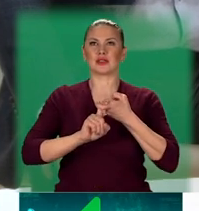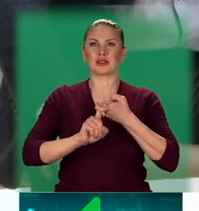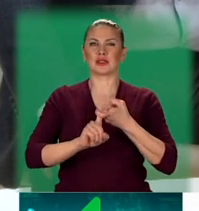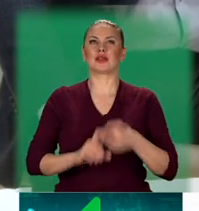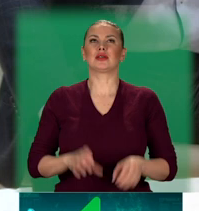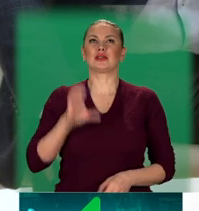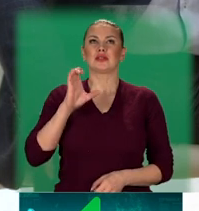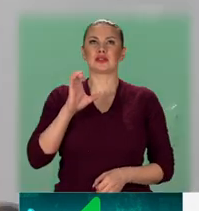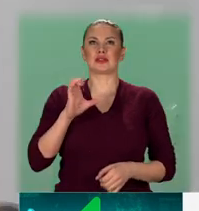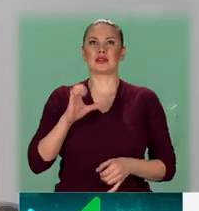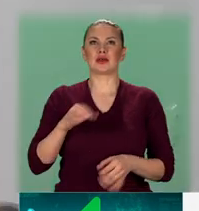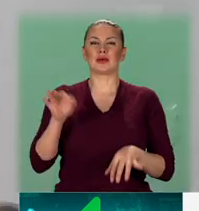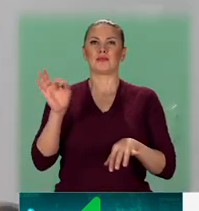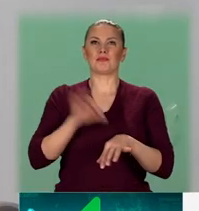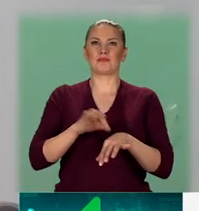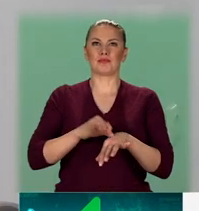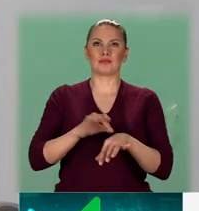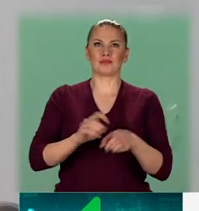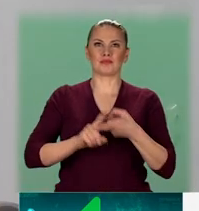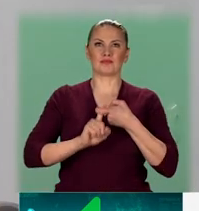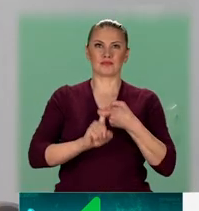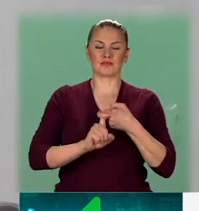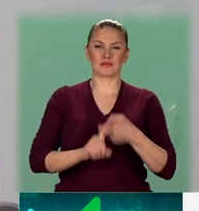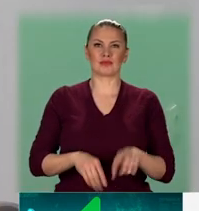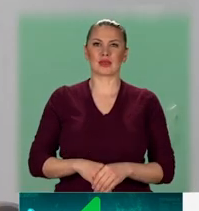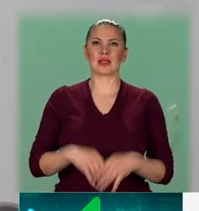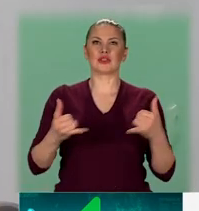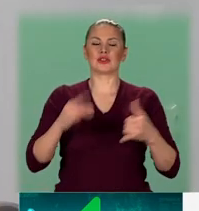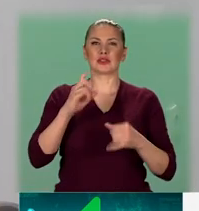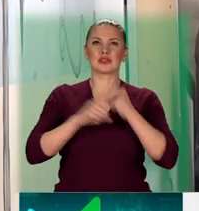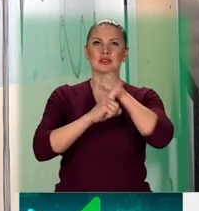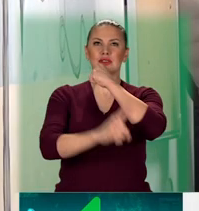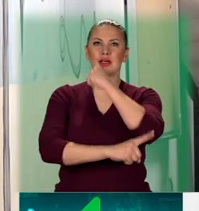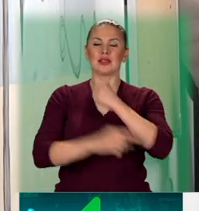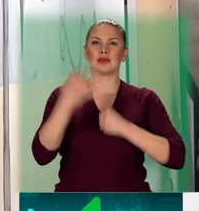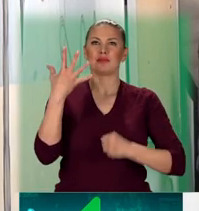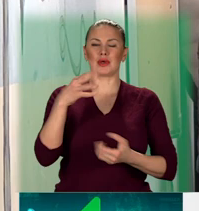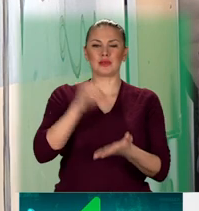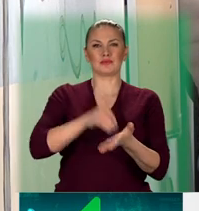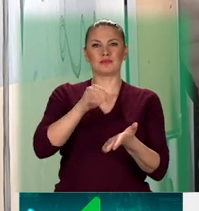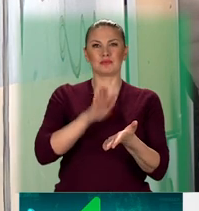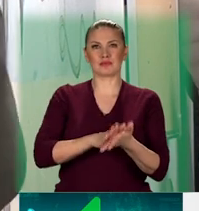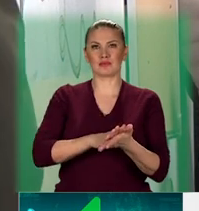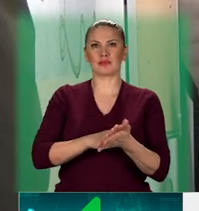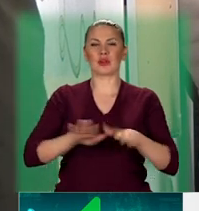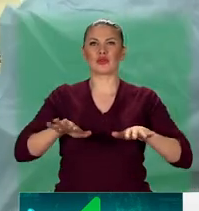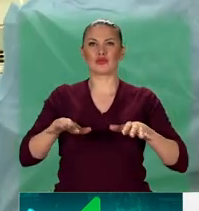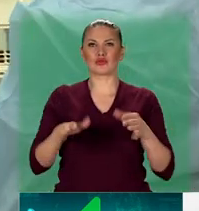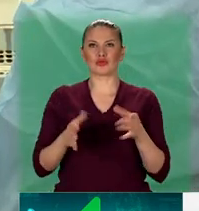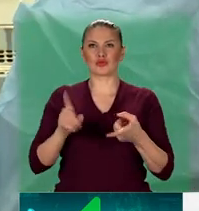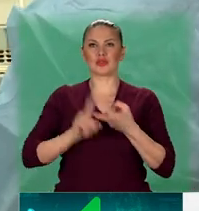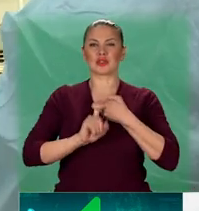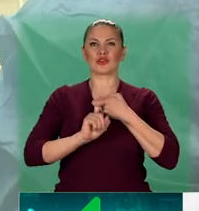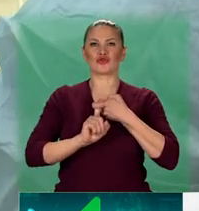опасной инфекцией. Один поборол вирус. У прилетевших из Таиланда закончились две карантинные недели. Но их здоровье до сих пор под контролем врачей.